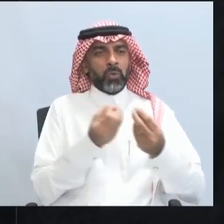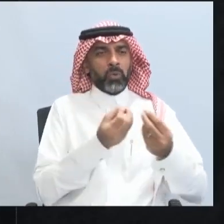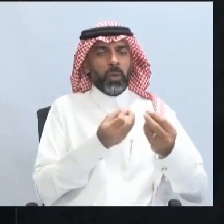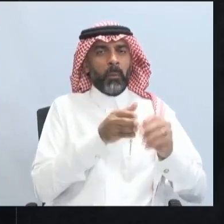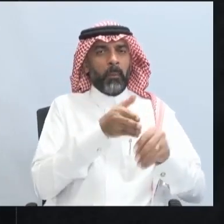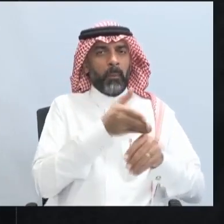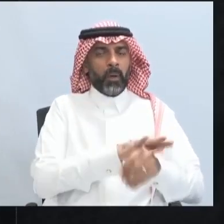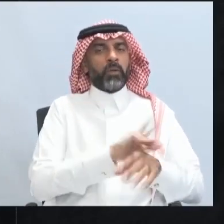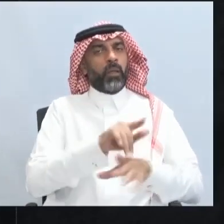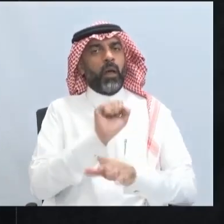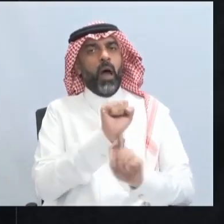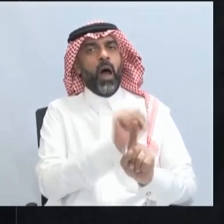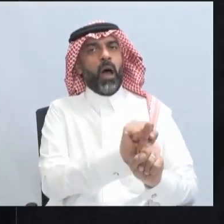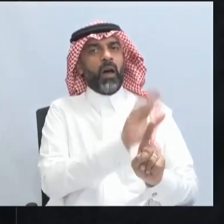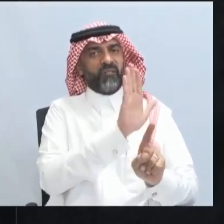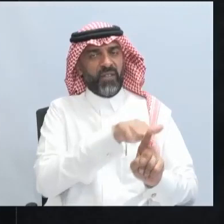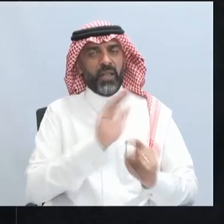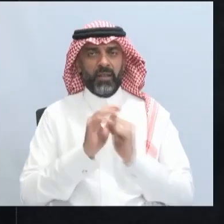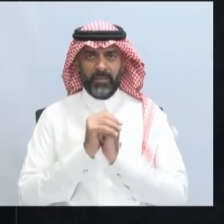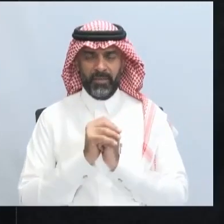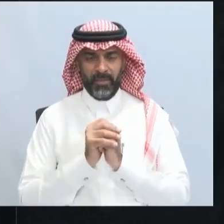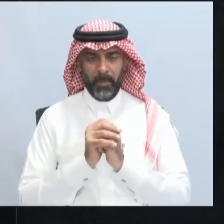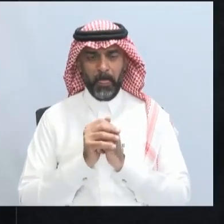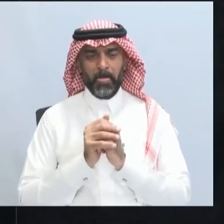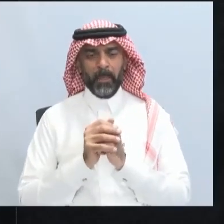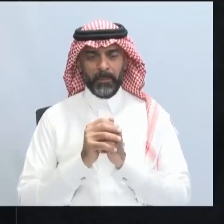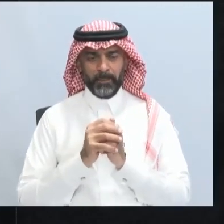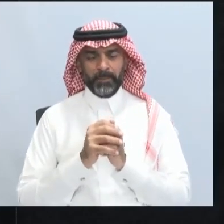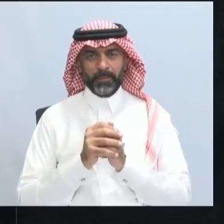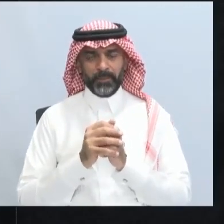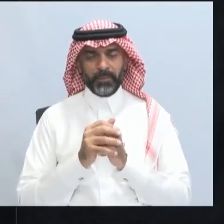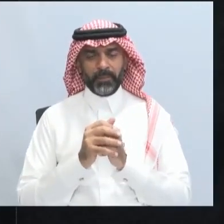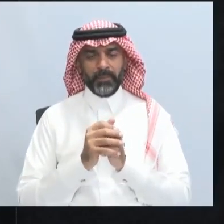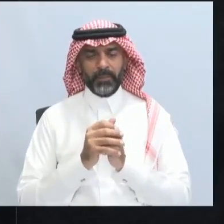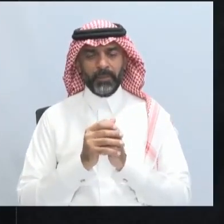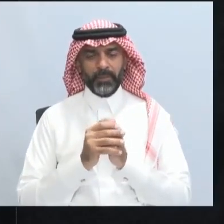القانونيه طبيعيه من جانب له حقوق وعليه